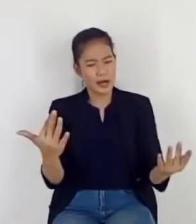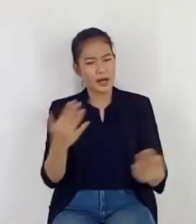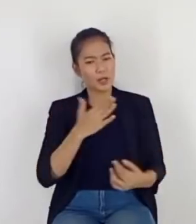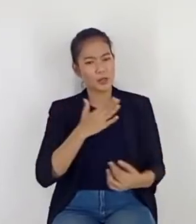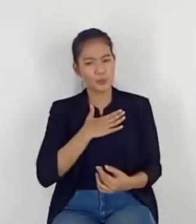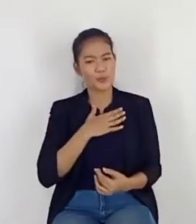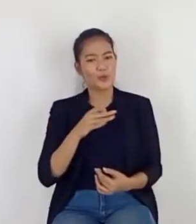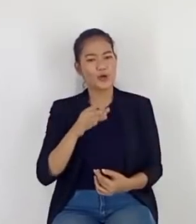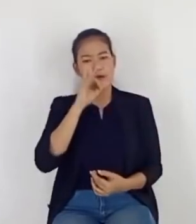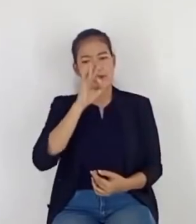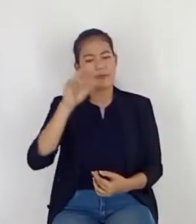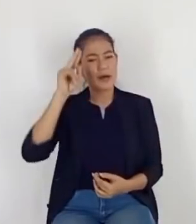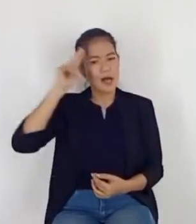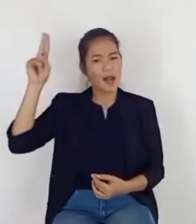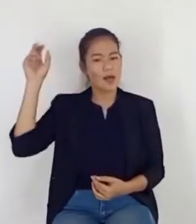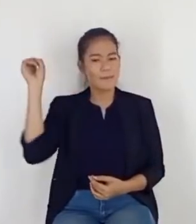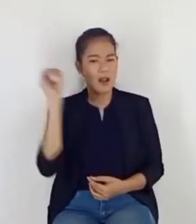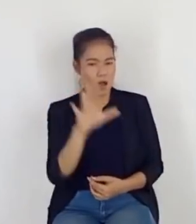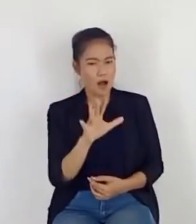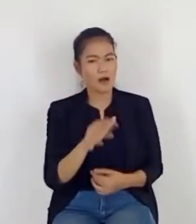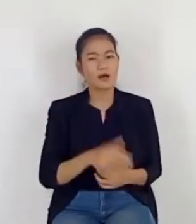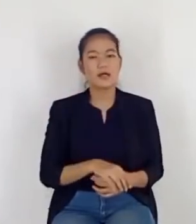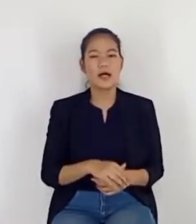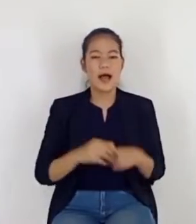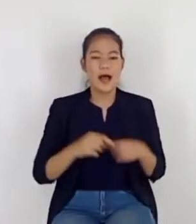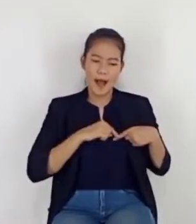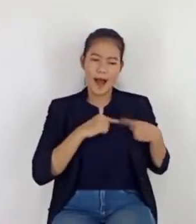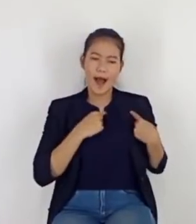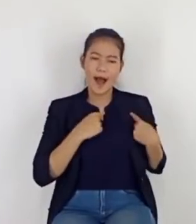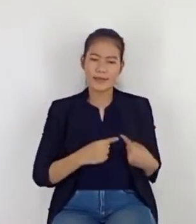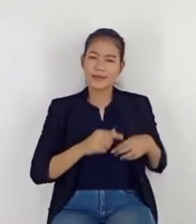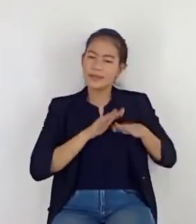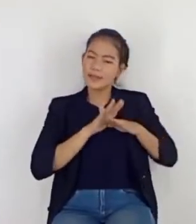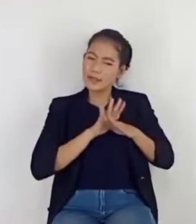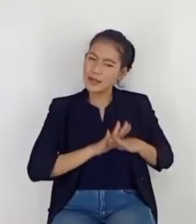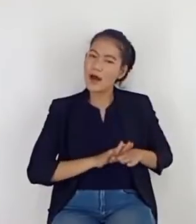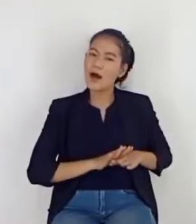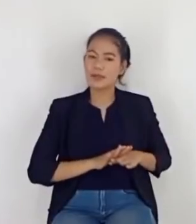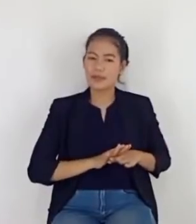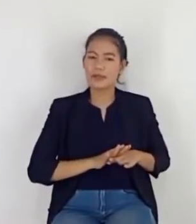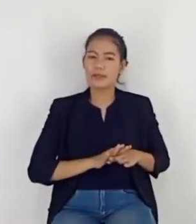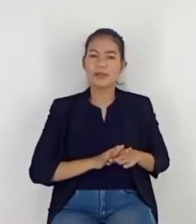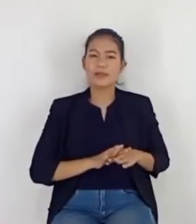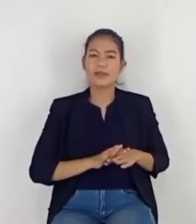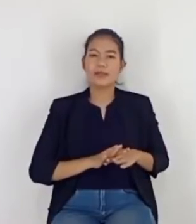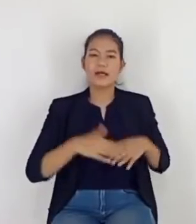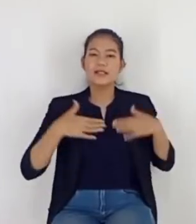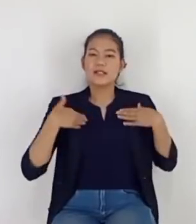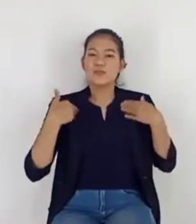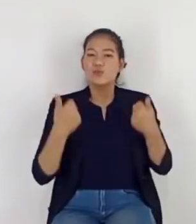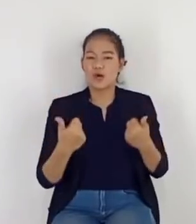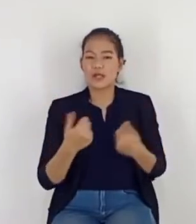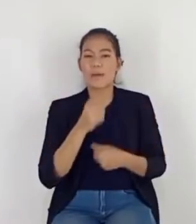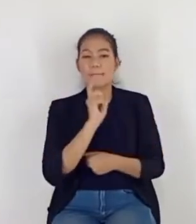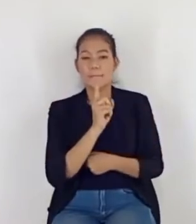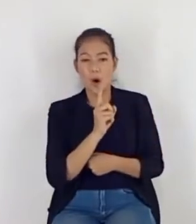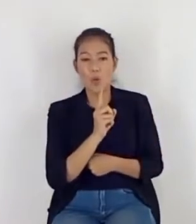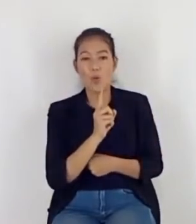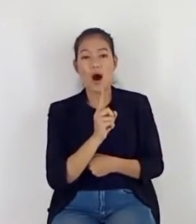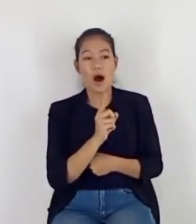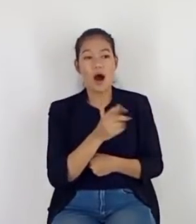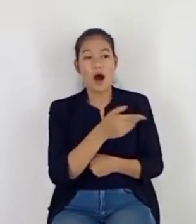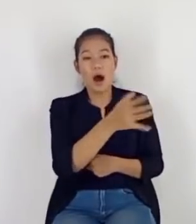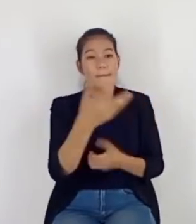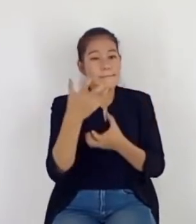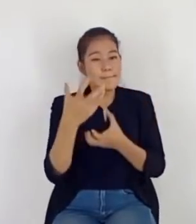demikian firman Allah-Mu. Tenangkanlah hati Yerusalem dan serukanlah kepadanya bahwa perhambaannya